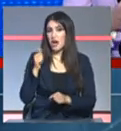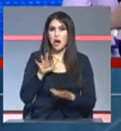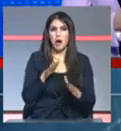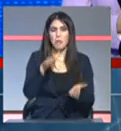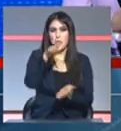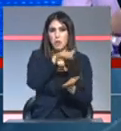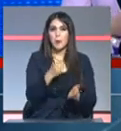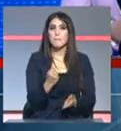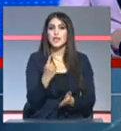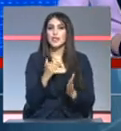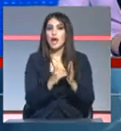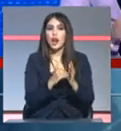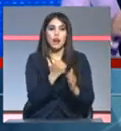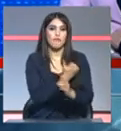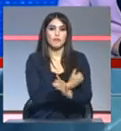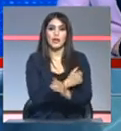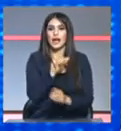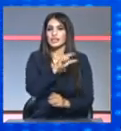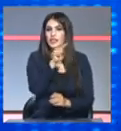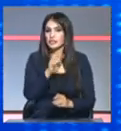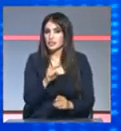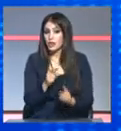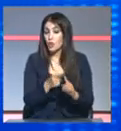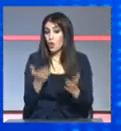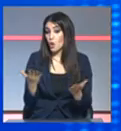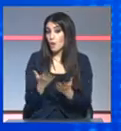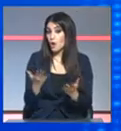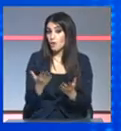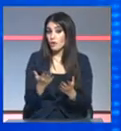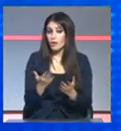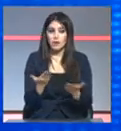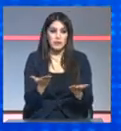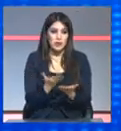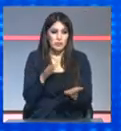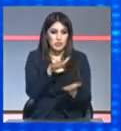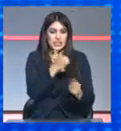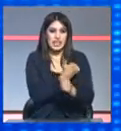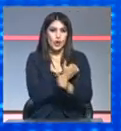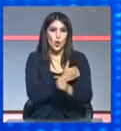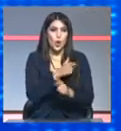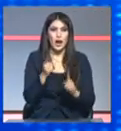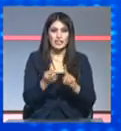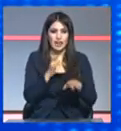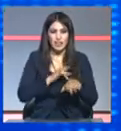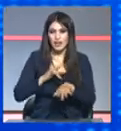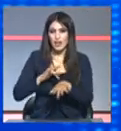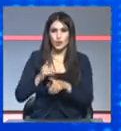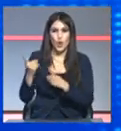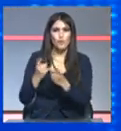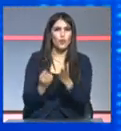مائه الف جرعه سيتم التعامل مع هذا التلقيح خاصه وانه اثار كثيرا من